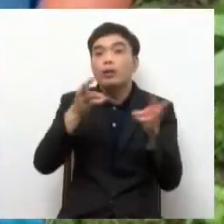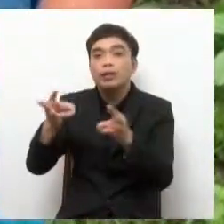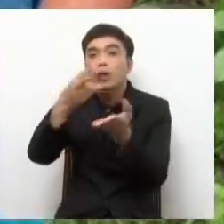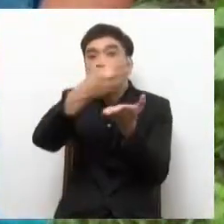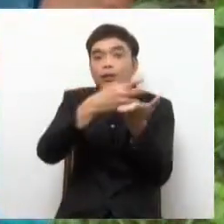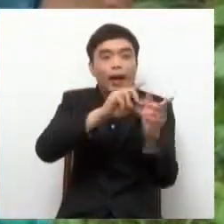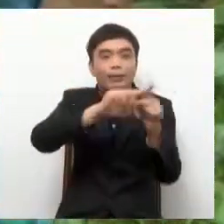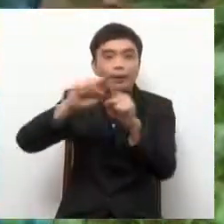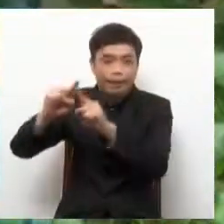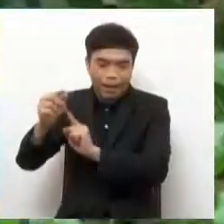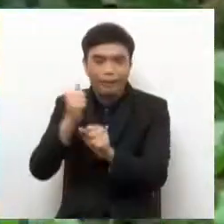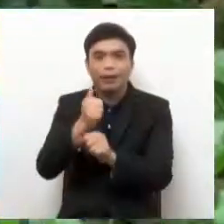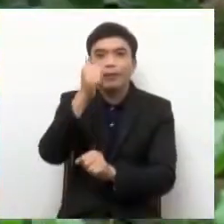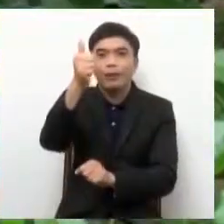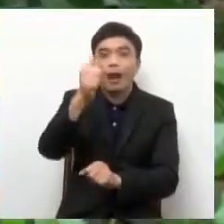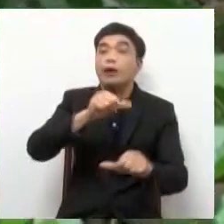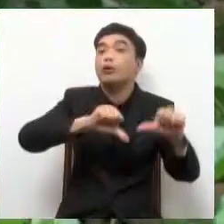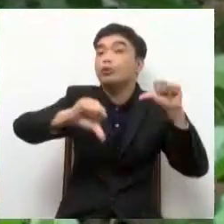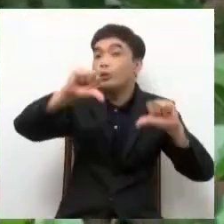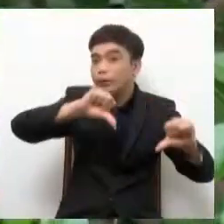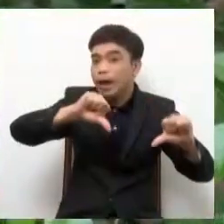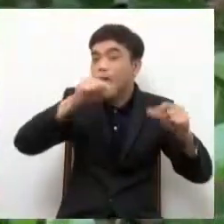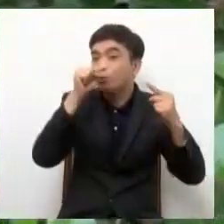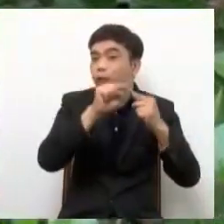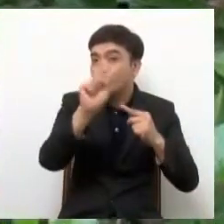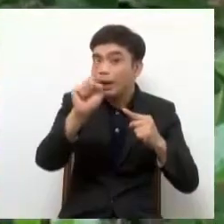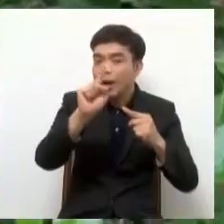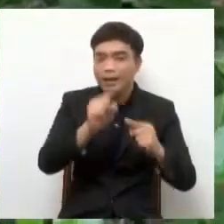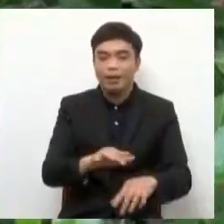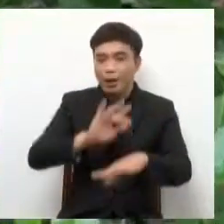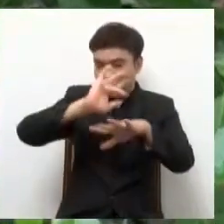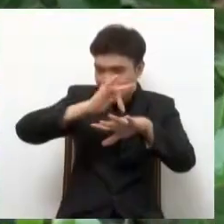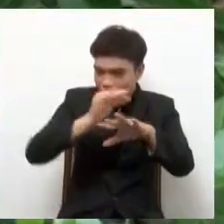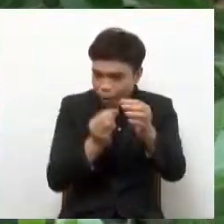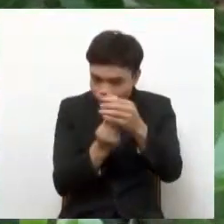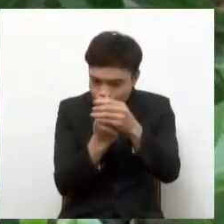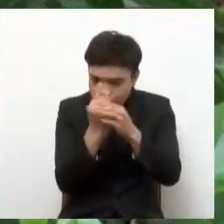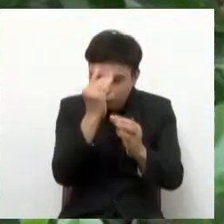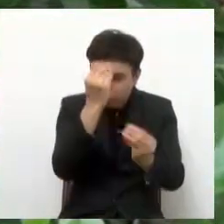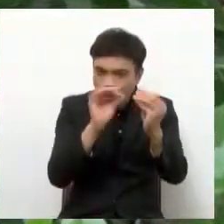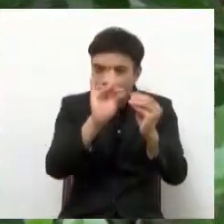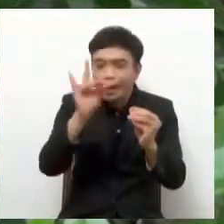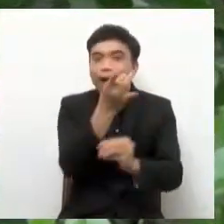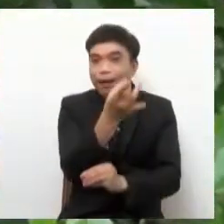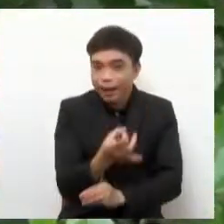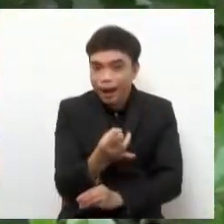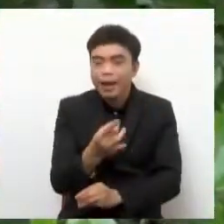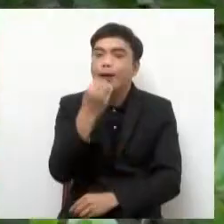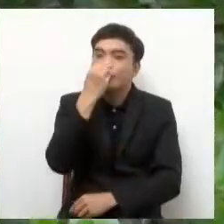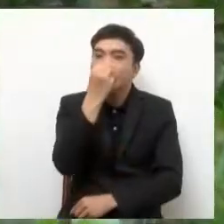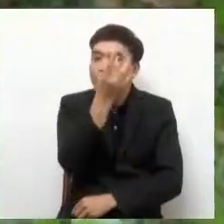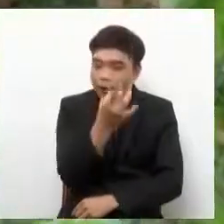บนี้ค่ะ วิชาวิทยาศาสตร์ได้เรียนรู้เกี่ยวกับการเจริญเติบโตของพืชและสัตว์ตัวอาหารและระบบนิเวศ